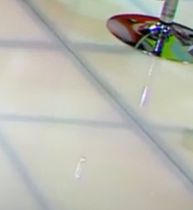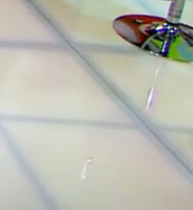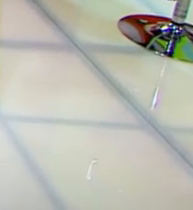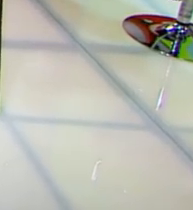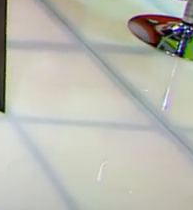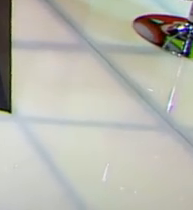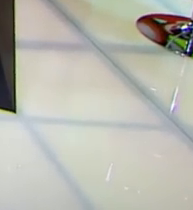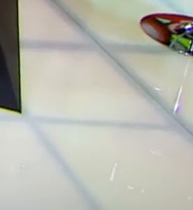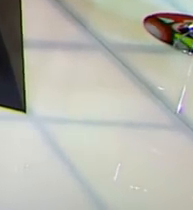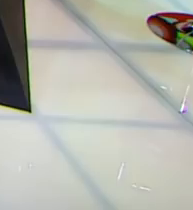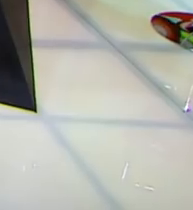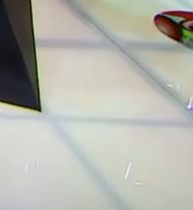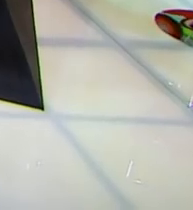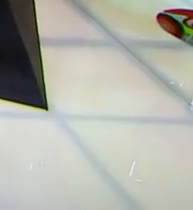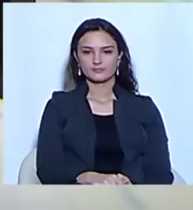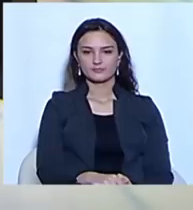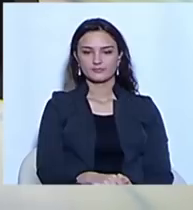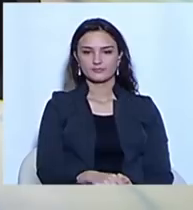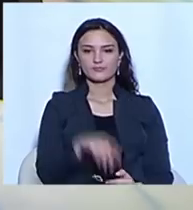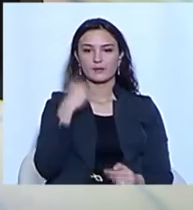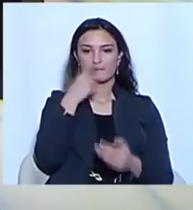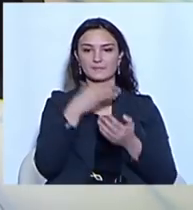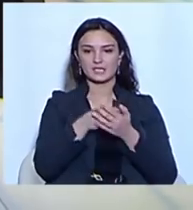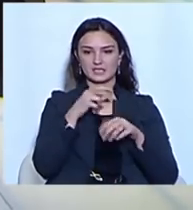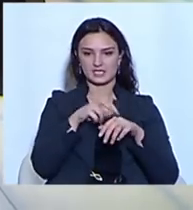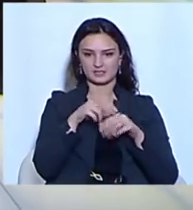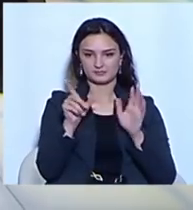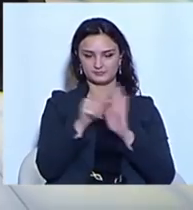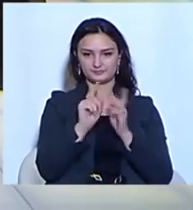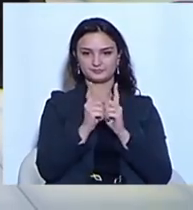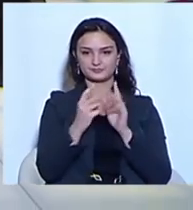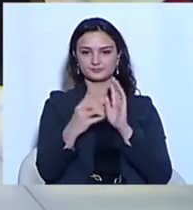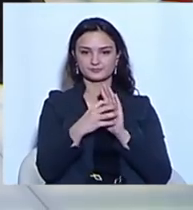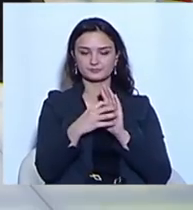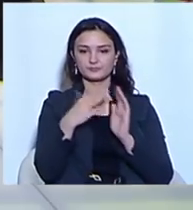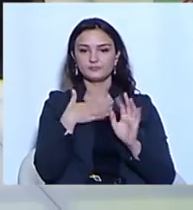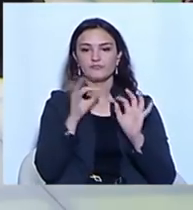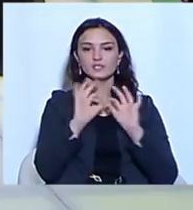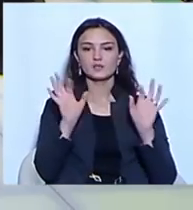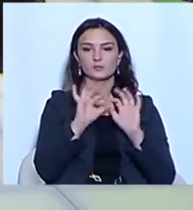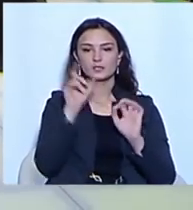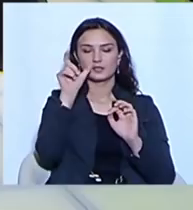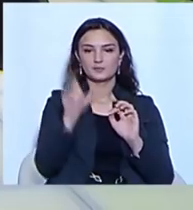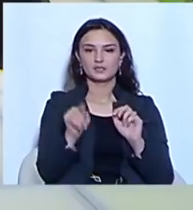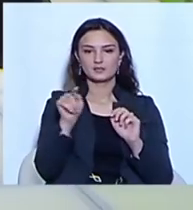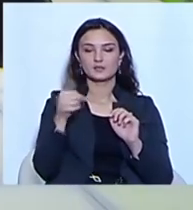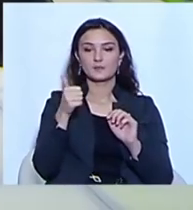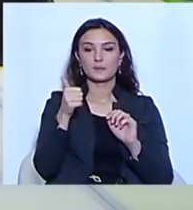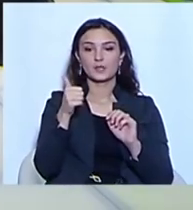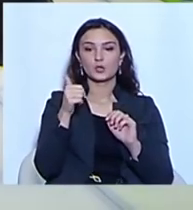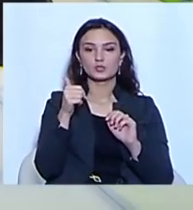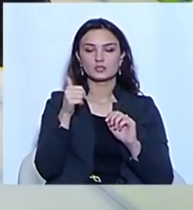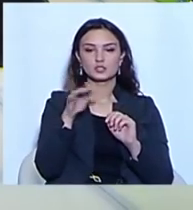გამშვიდობისა ეს პირველი არხია თქვენ უყურებთ გადაცემას პირადი ექიმ მარი მალაზონია სურდო თარგმანით ჩვენ საუბრობთ ადამიანზე როგორც